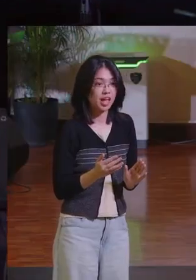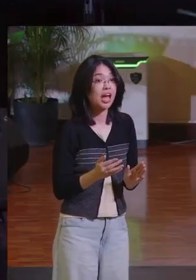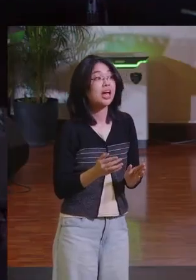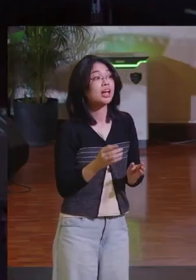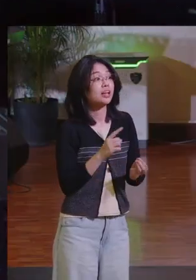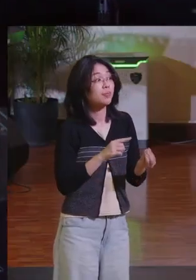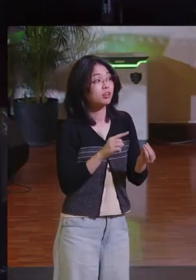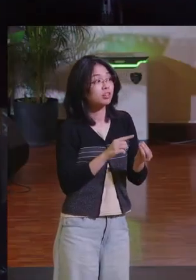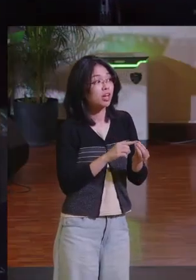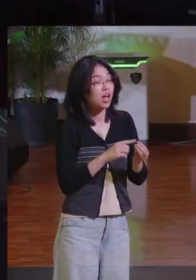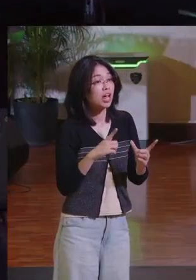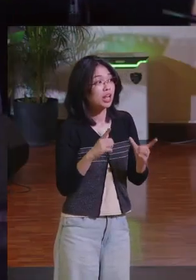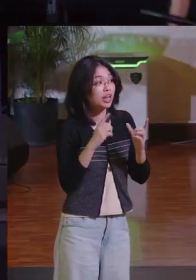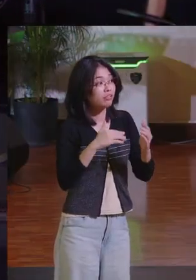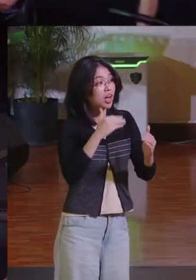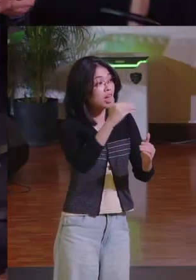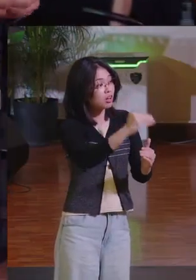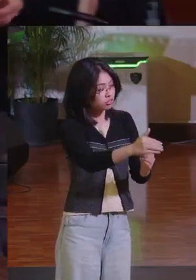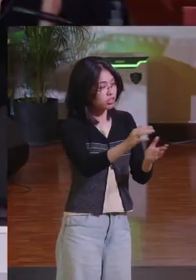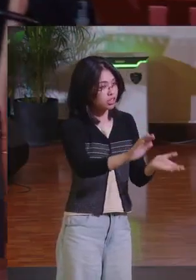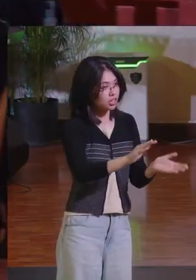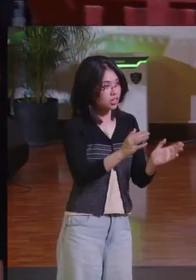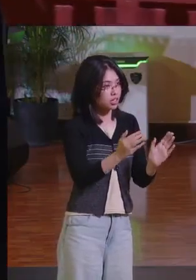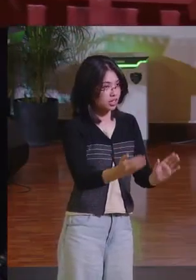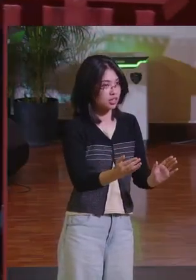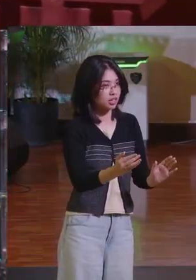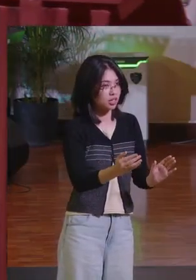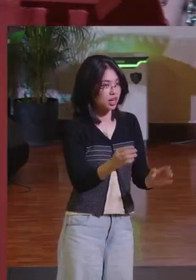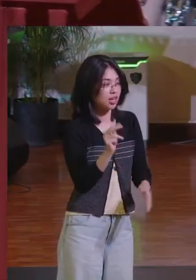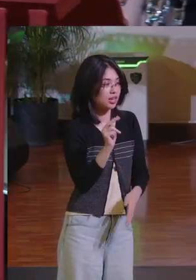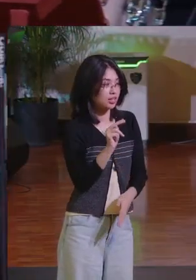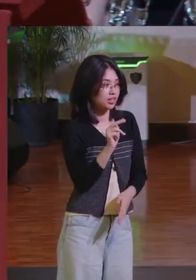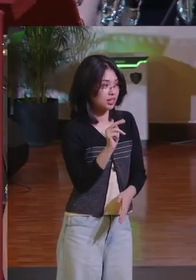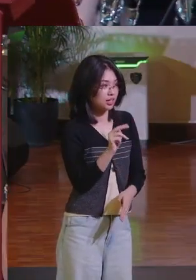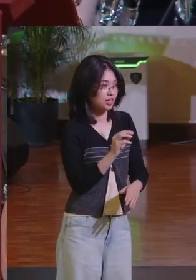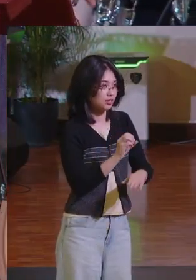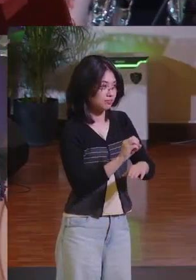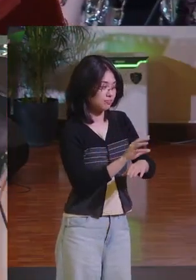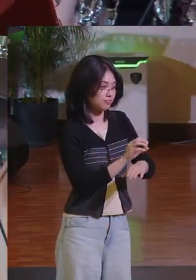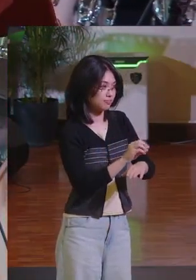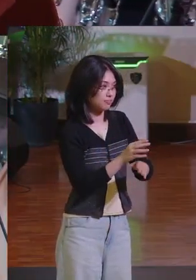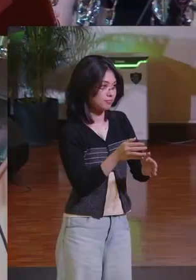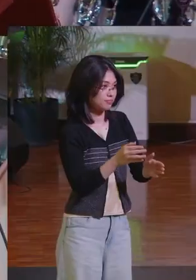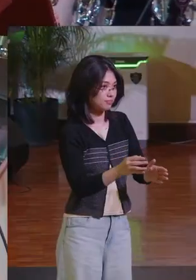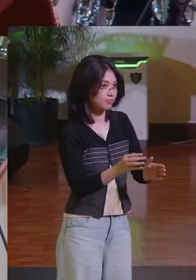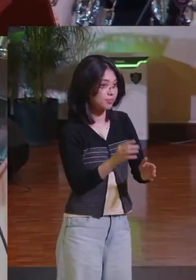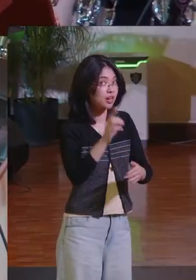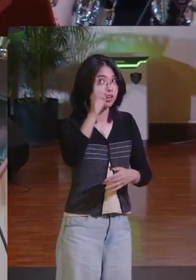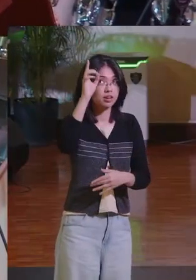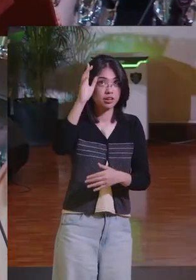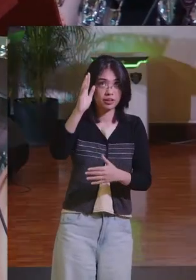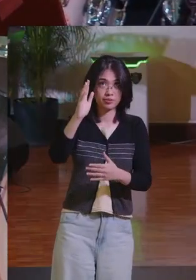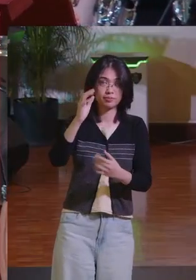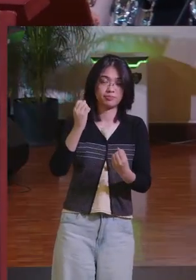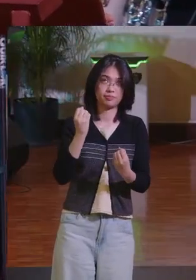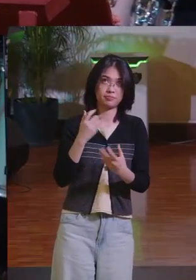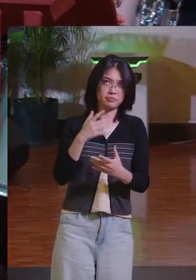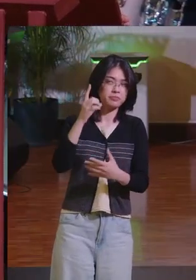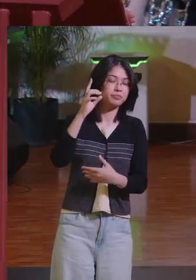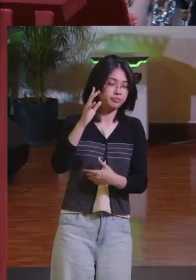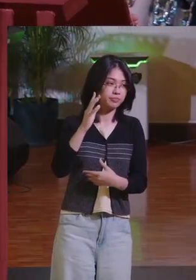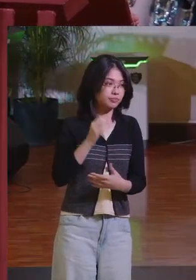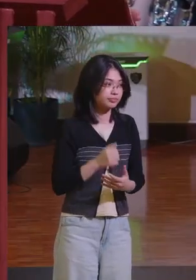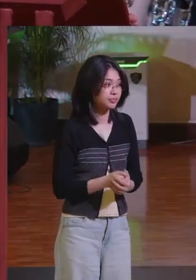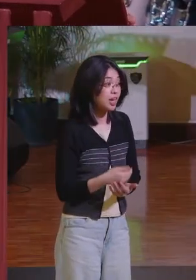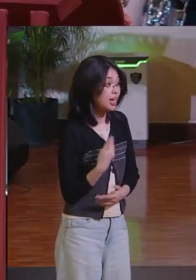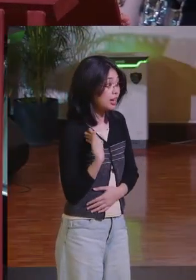death. The more important conversation that we should be having. So sino po bang iyong godly counsel?